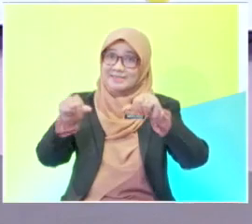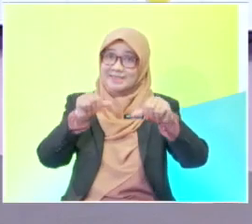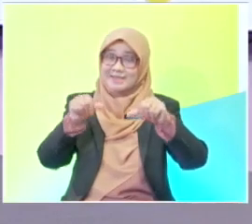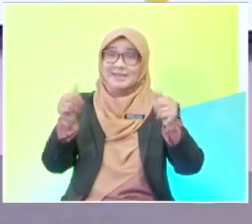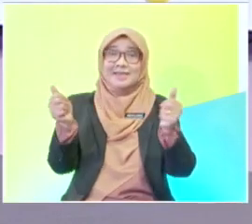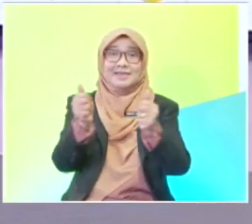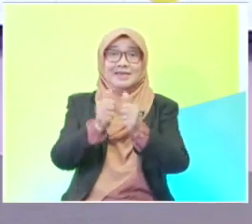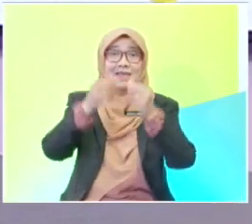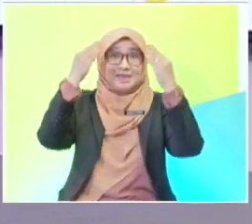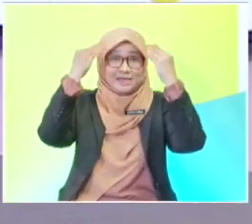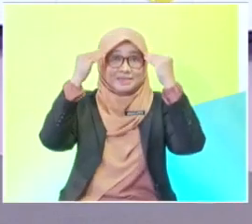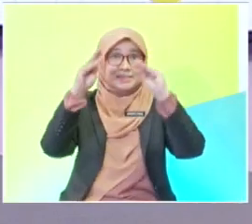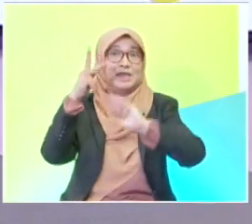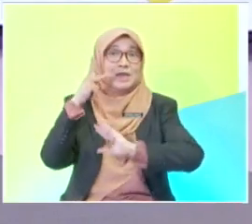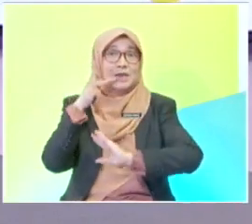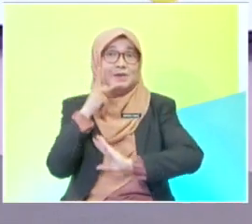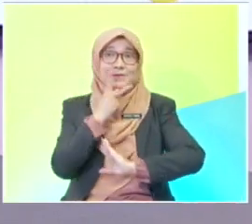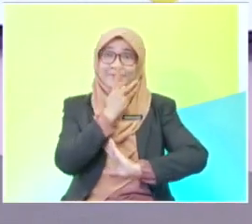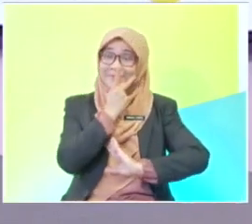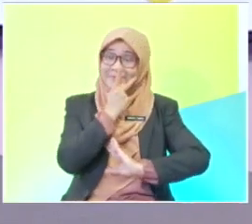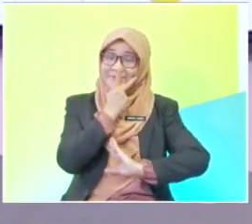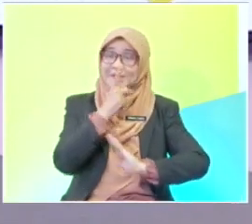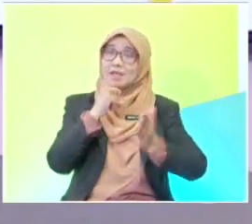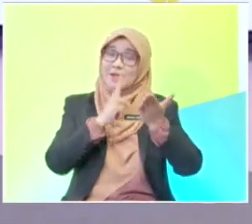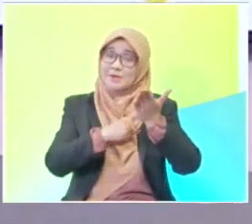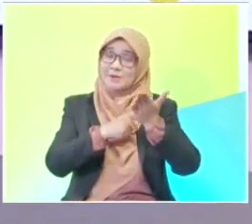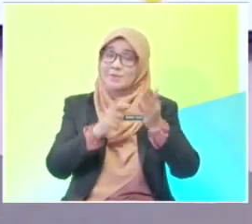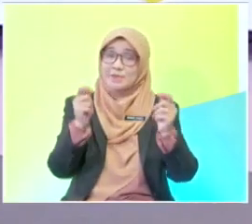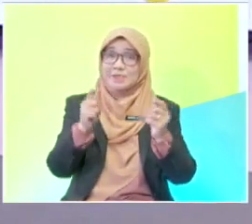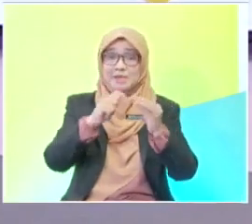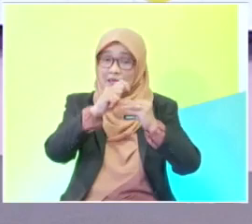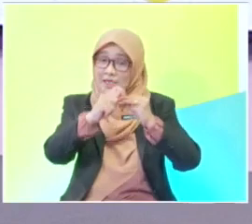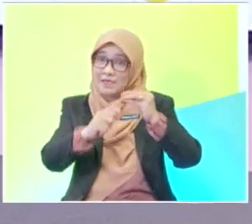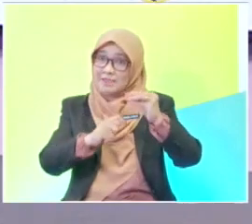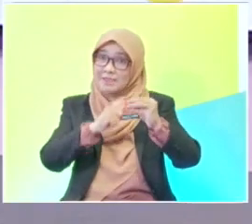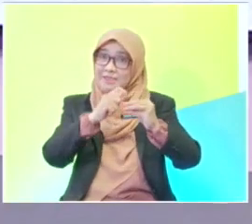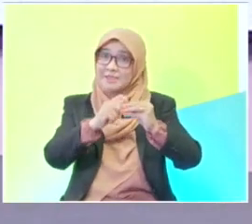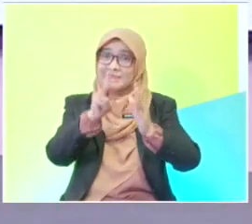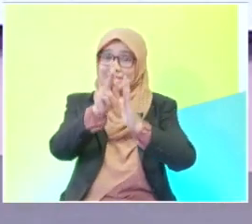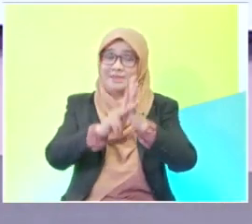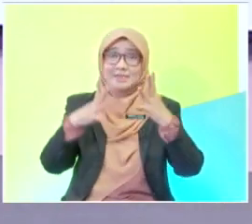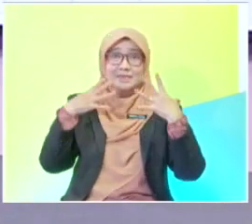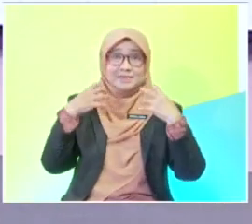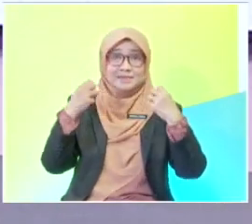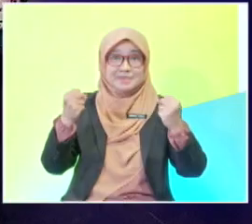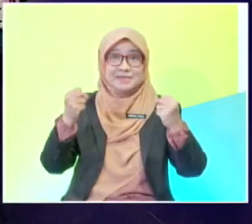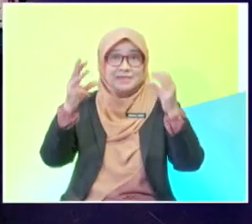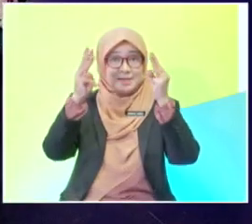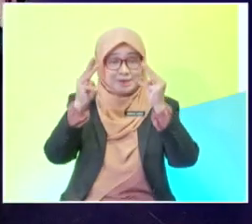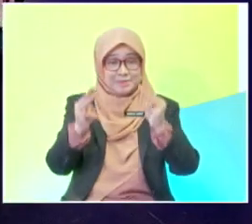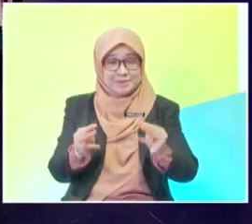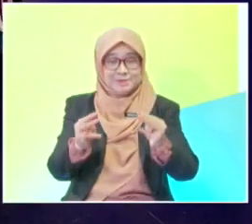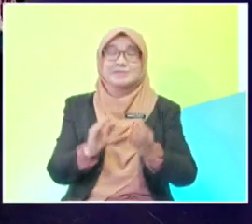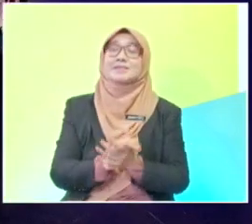Bersama saya ialah Cikgu Nisa. Kita sedang membincangkan mengenai kesihatan manusia sekarang, Cikgu. Ya, macam-macam kita belajar hari ini.